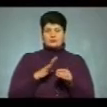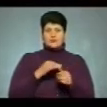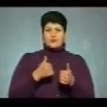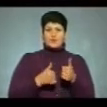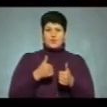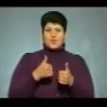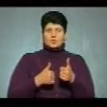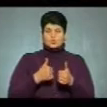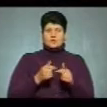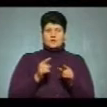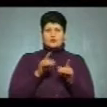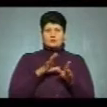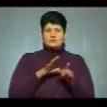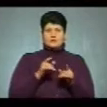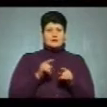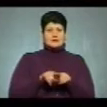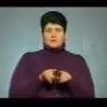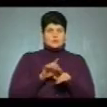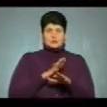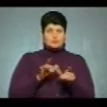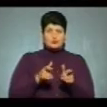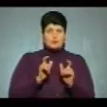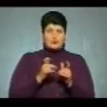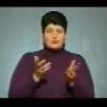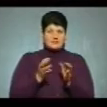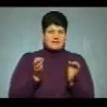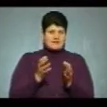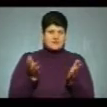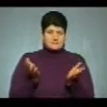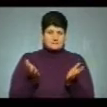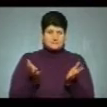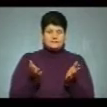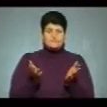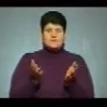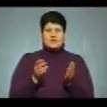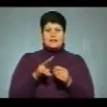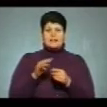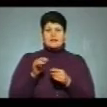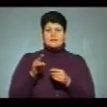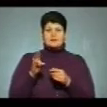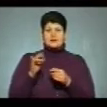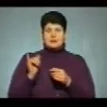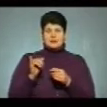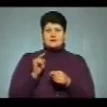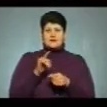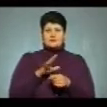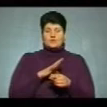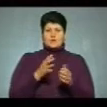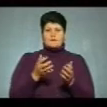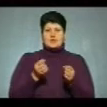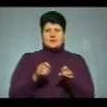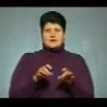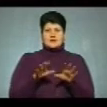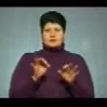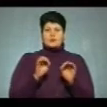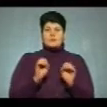на якому ми також не були повідомлені в ніякому вигляді. В липні, в яких було прийнято рішення